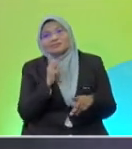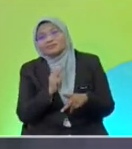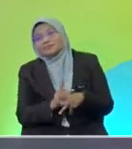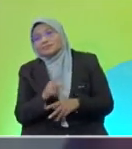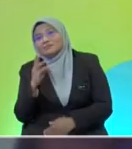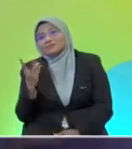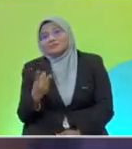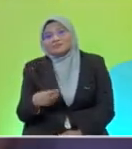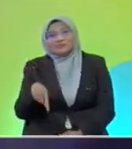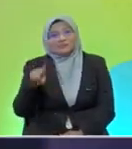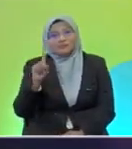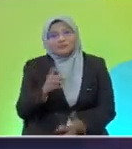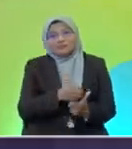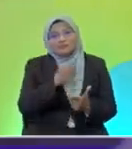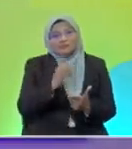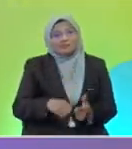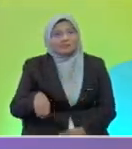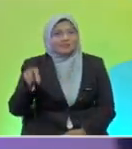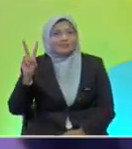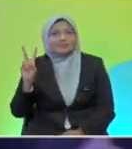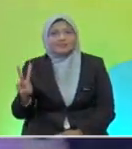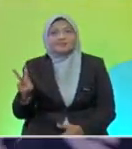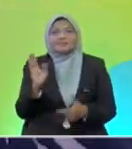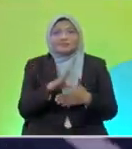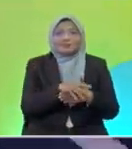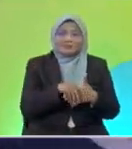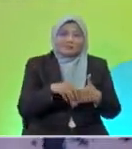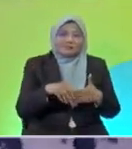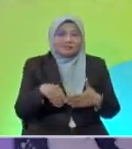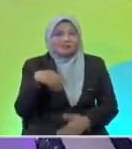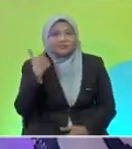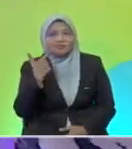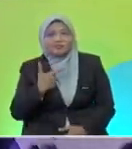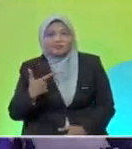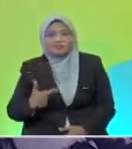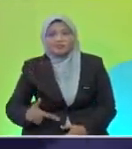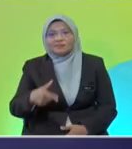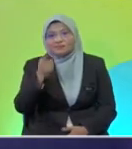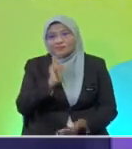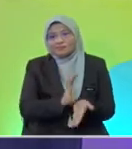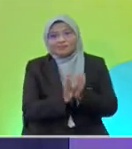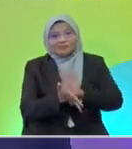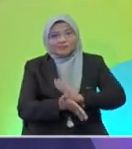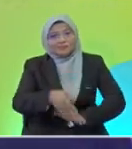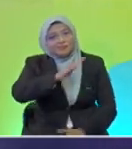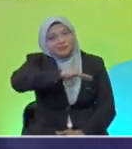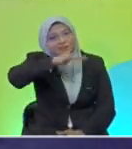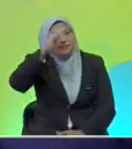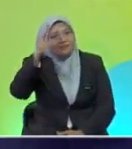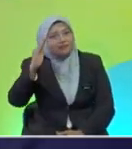satu atau dua laringi lama-lama menjadi bukti